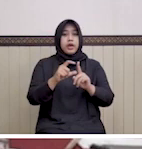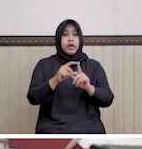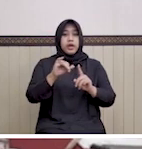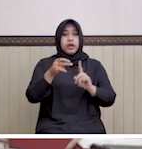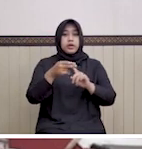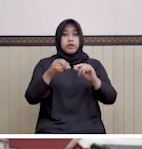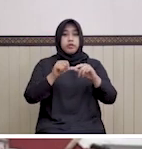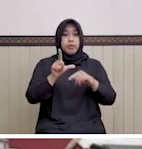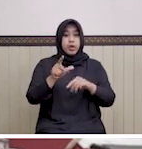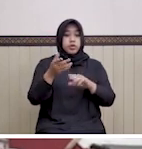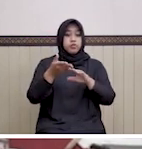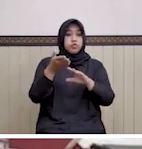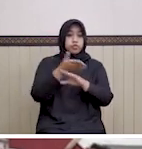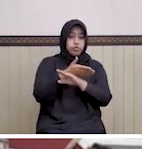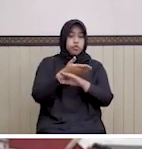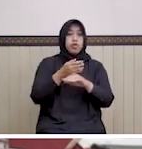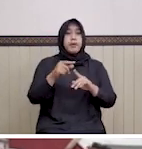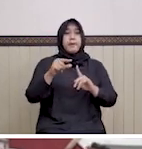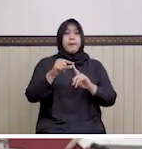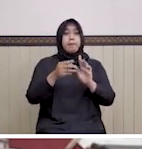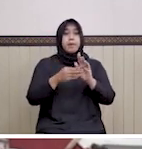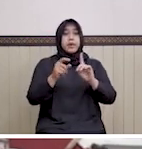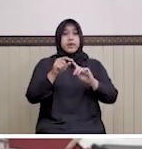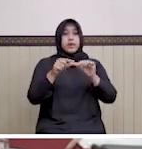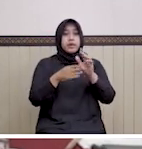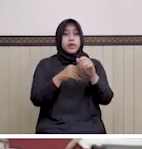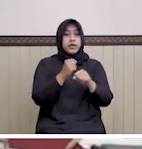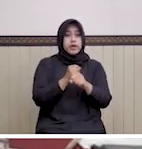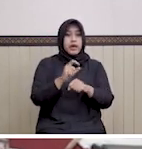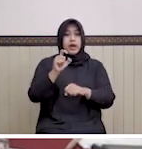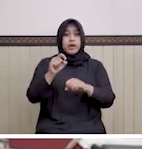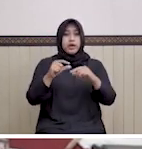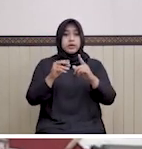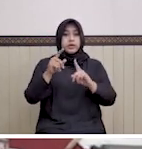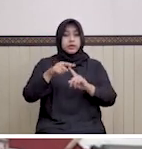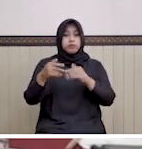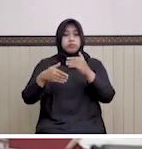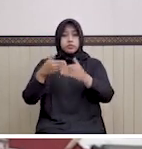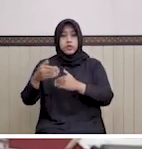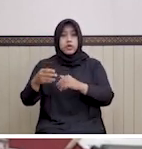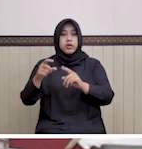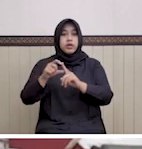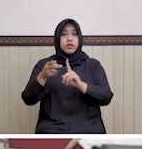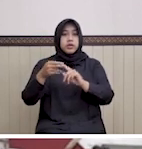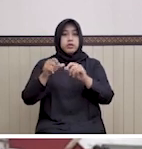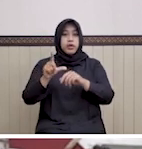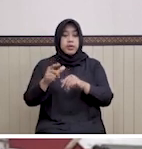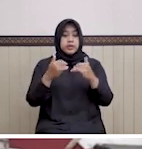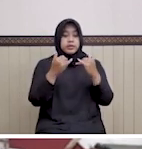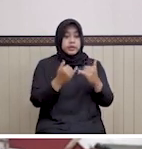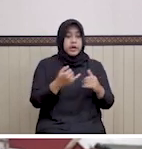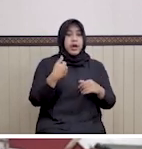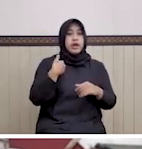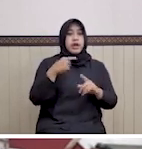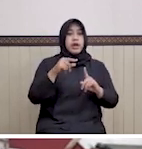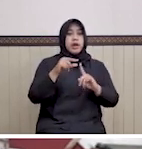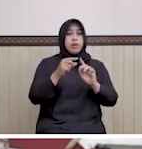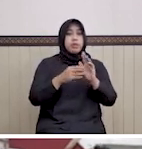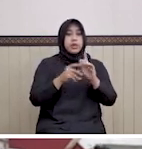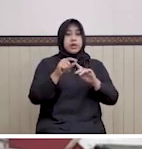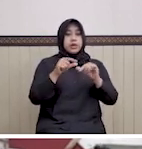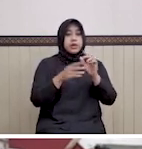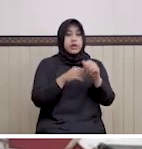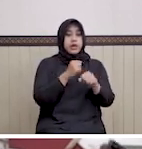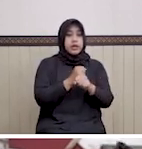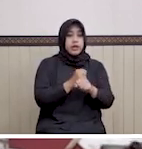adalah istilah penyandang cacat lalu yang terkenal itu ada istilah difable lalu sekarang ada istilah penyandang disabilitas yang pisahkan